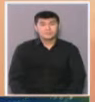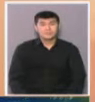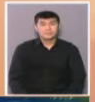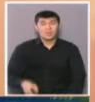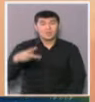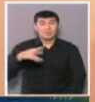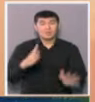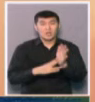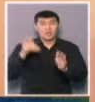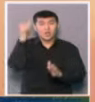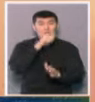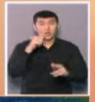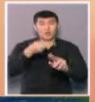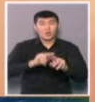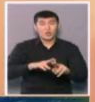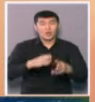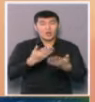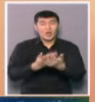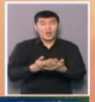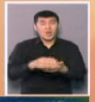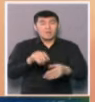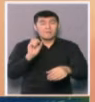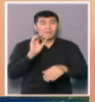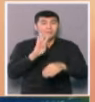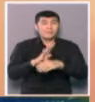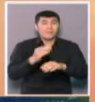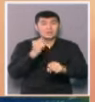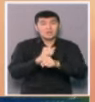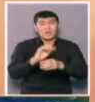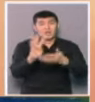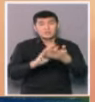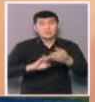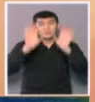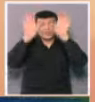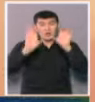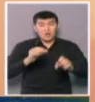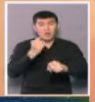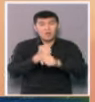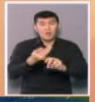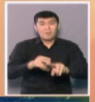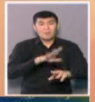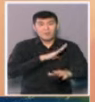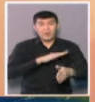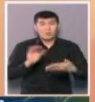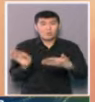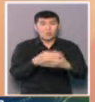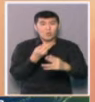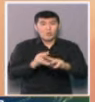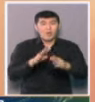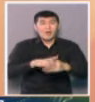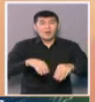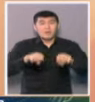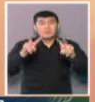В 2009 году, в соответствии с приказом номер 661 министра здравоохранения от 6 ноября, мы были исключены из категории